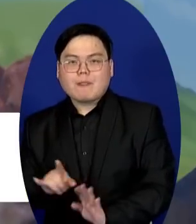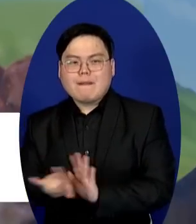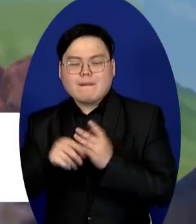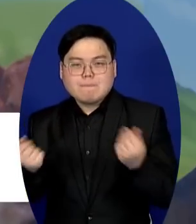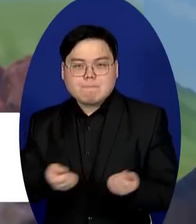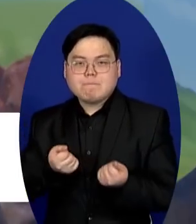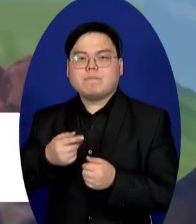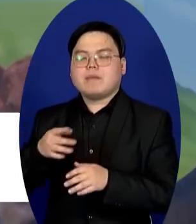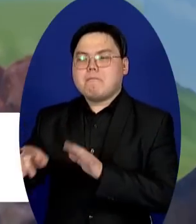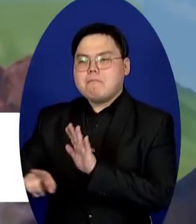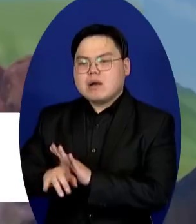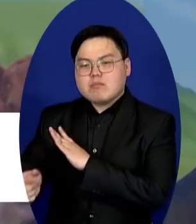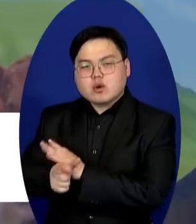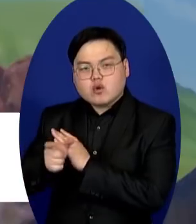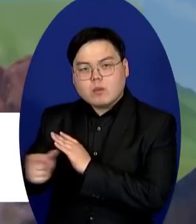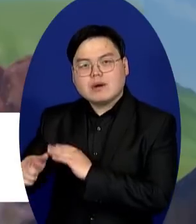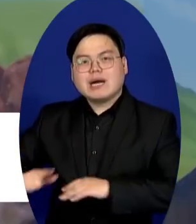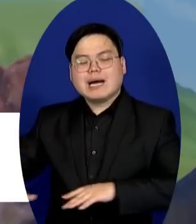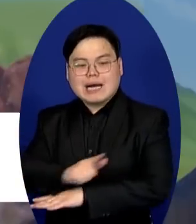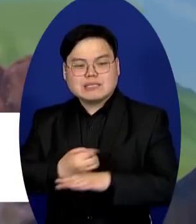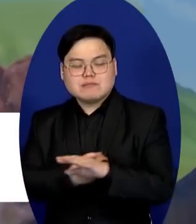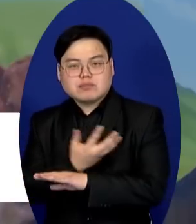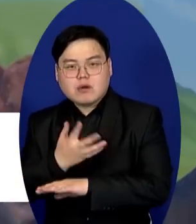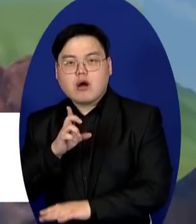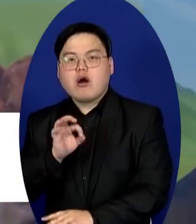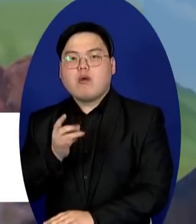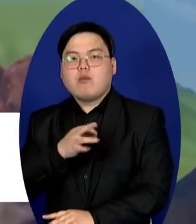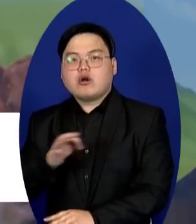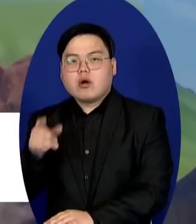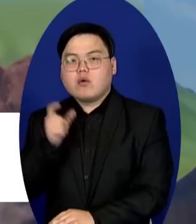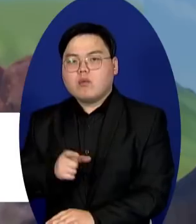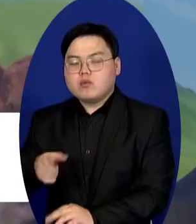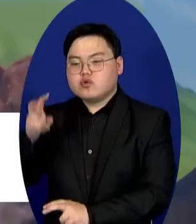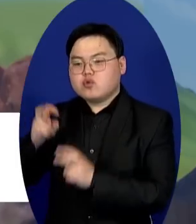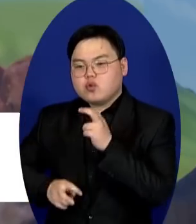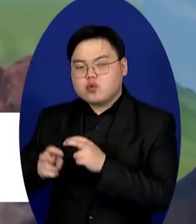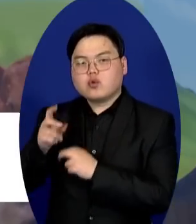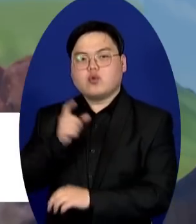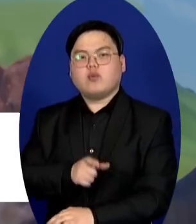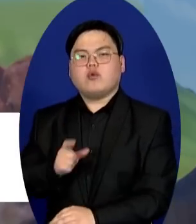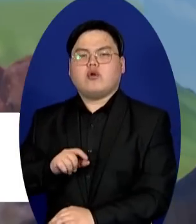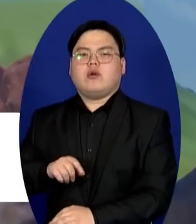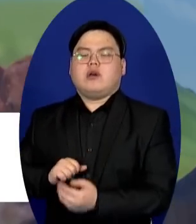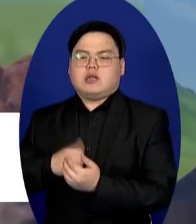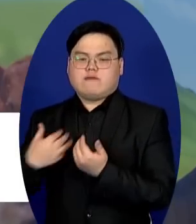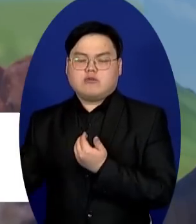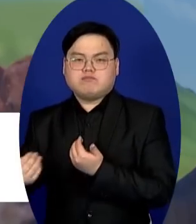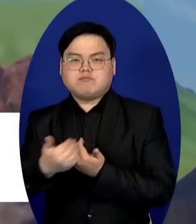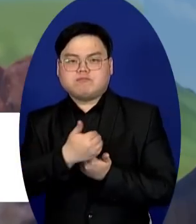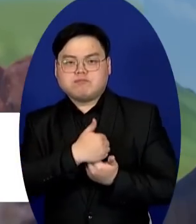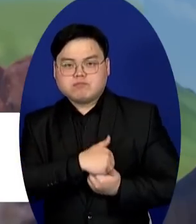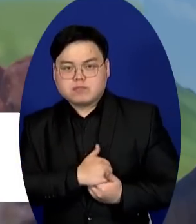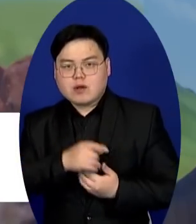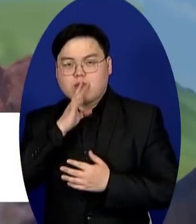салбарын эрдэмтэн доктор, газар тариалангийн хүмүүс, бордоотны хүмүүс, үйлдвэрлэл эрхлэгчид зэрэг энэ оролцогч талууд ерөөсө